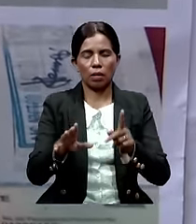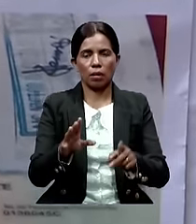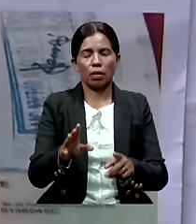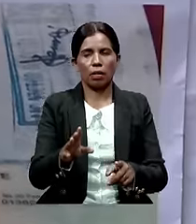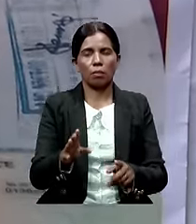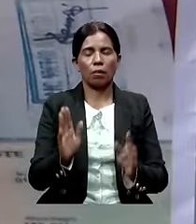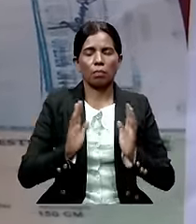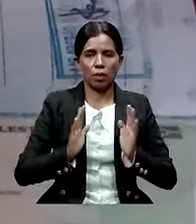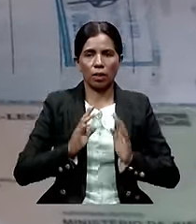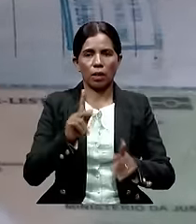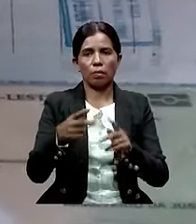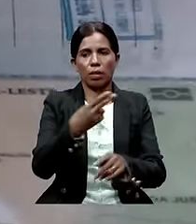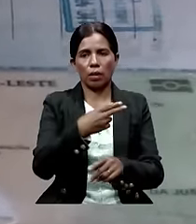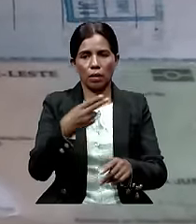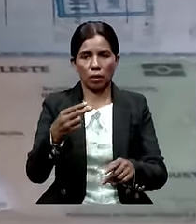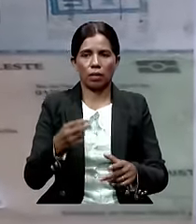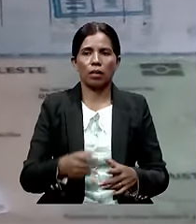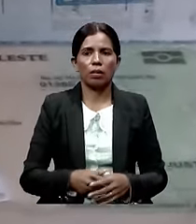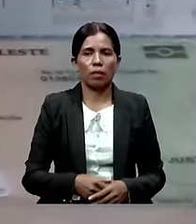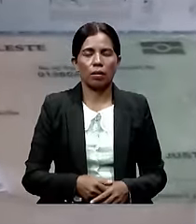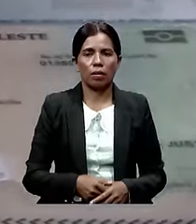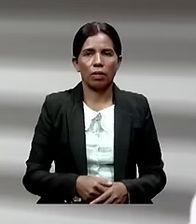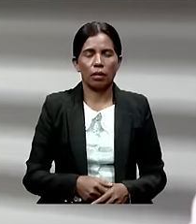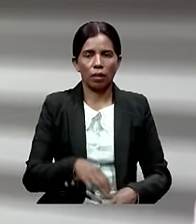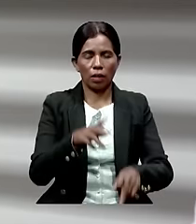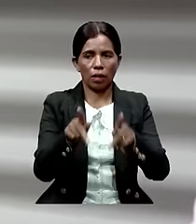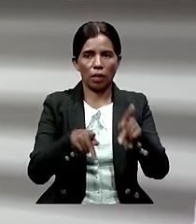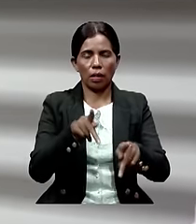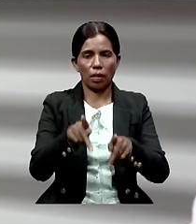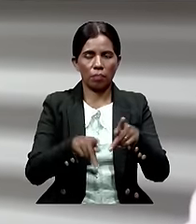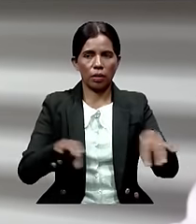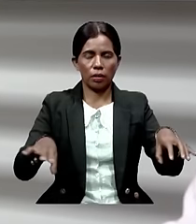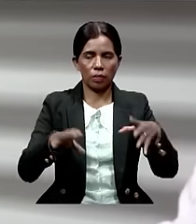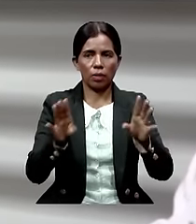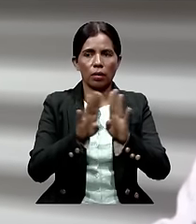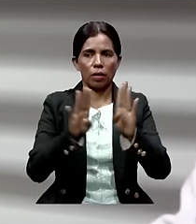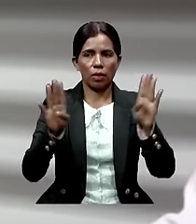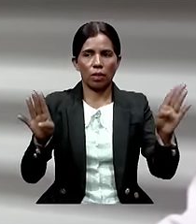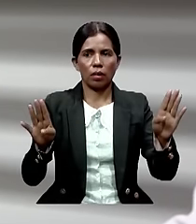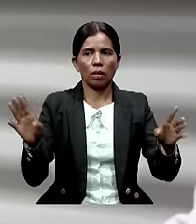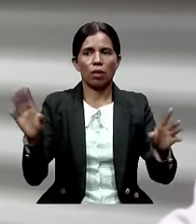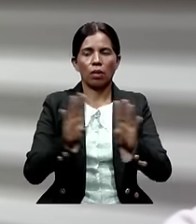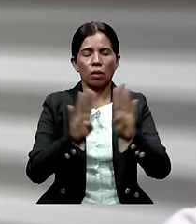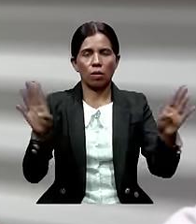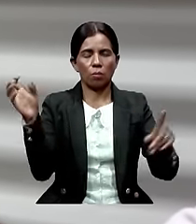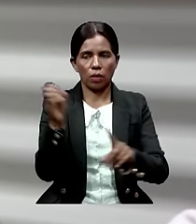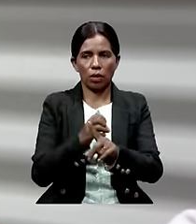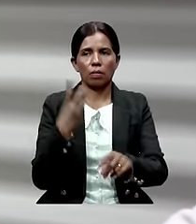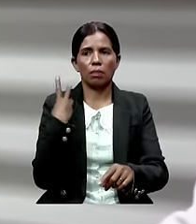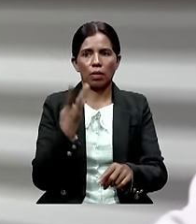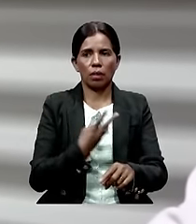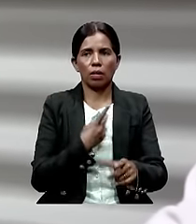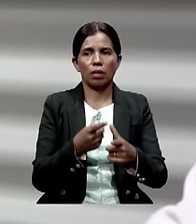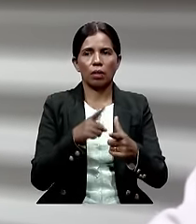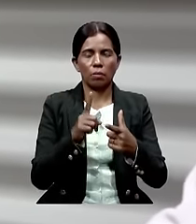Indonesia i depois ema servisu lokol loke oportunidade ba ami depois